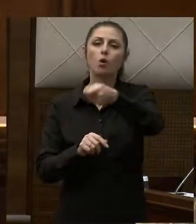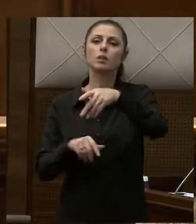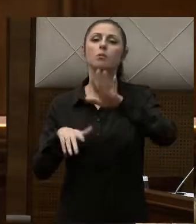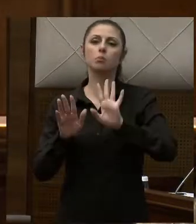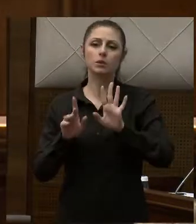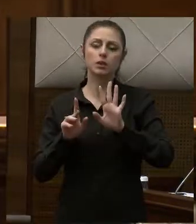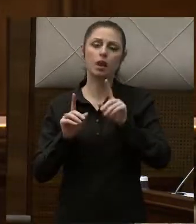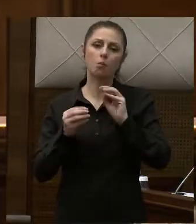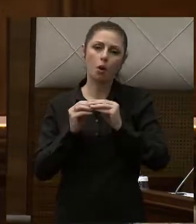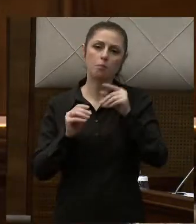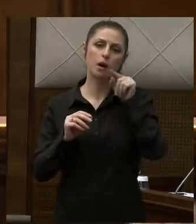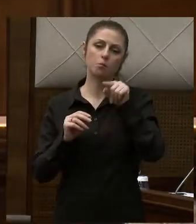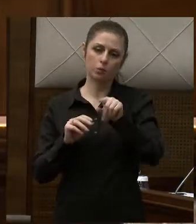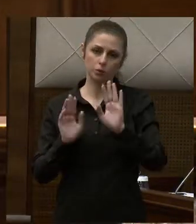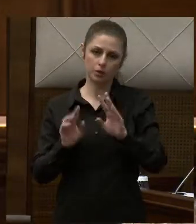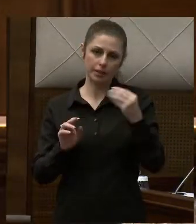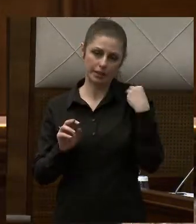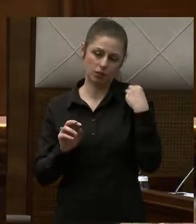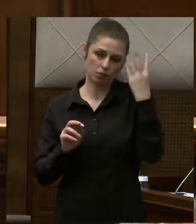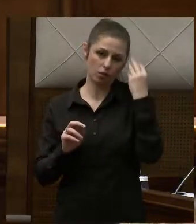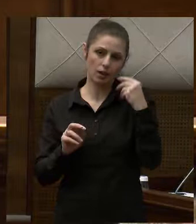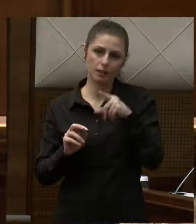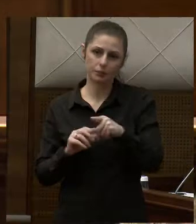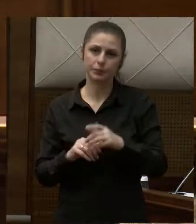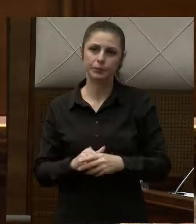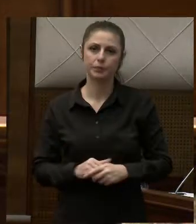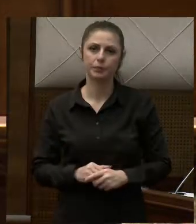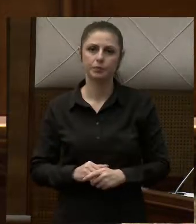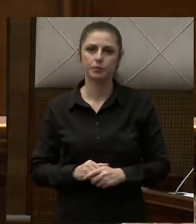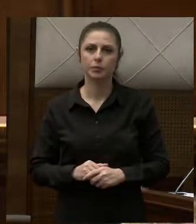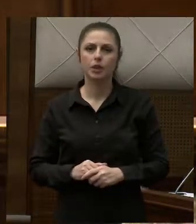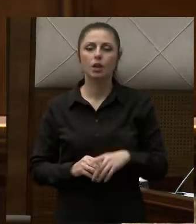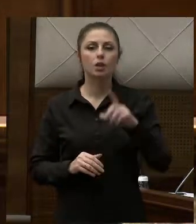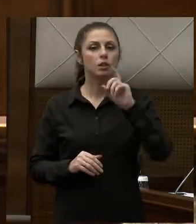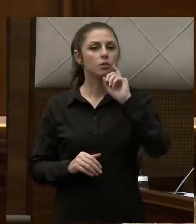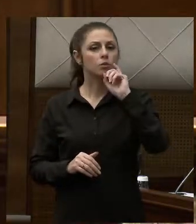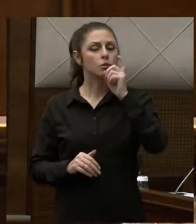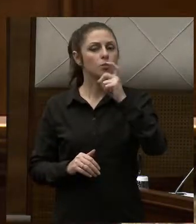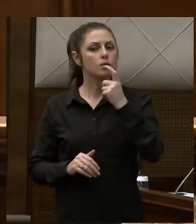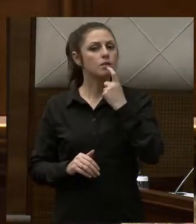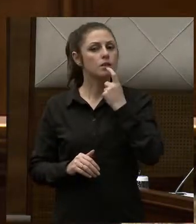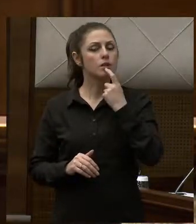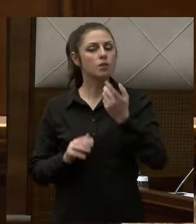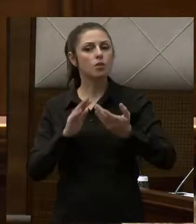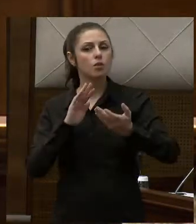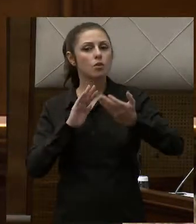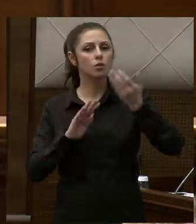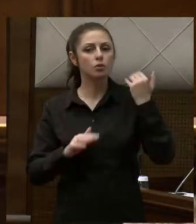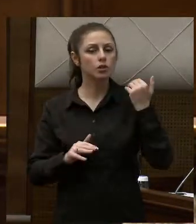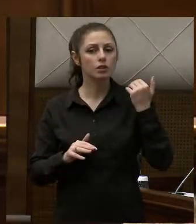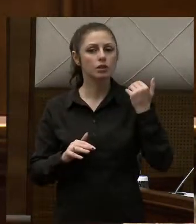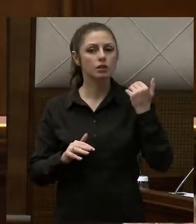bu. Yeni öğrendik, yeni öğreniyoruz. Şimdi 9 sene önce olan iş, bundan